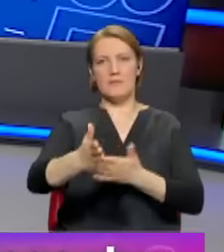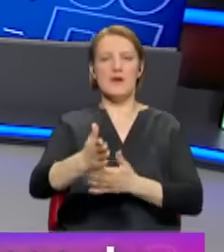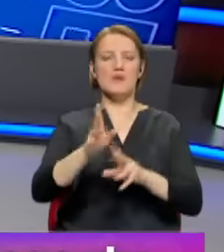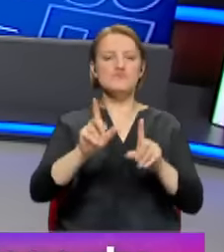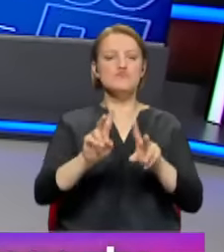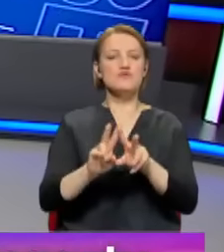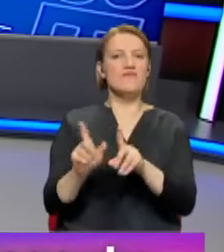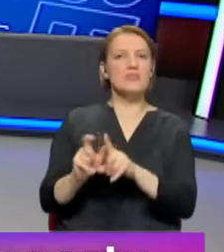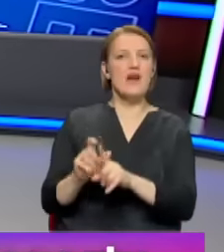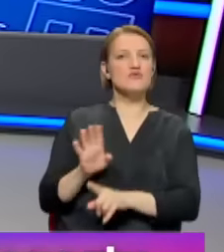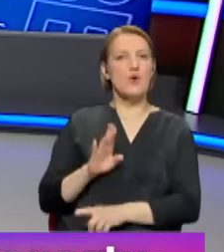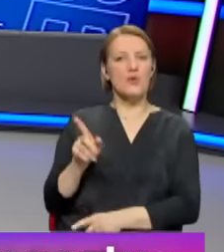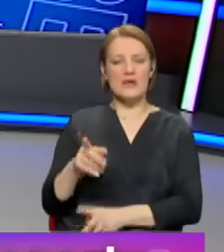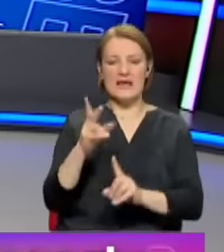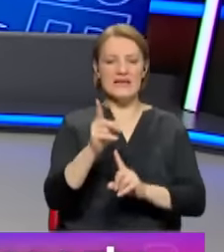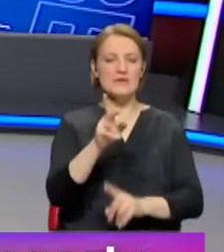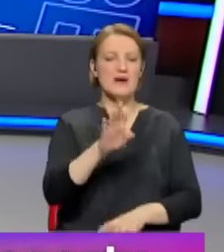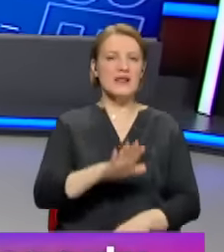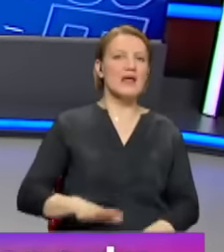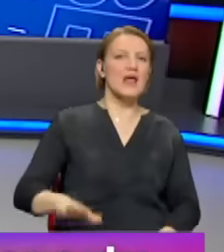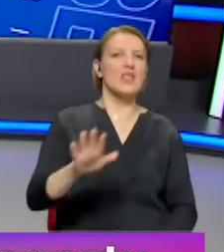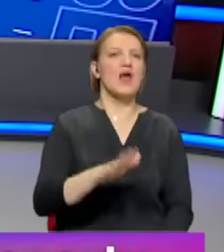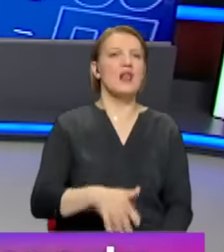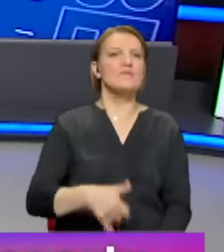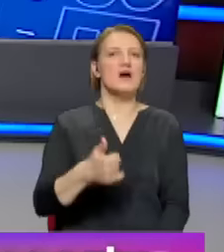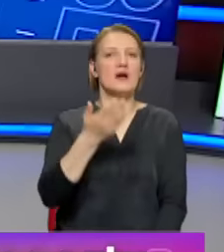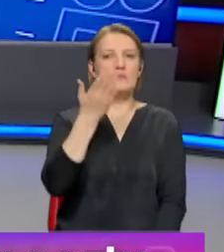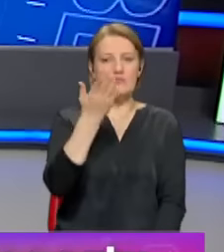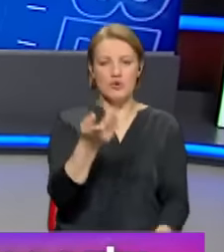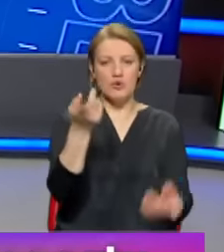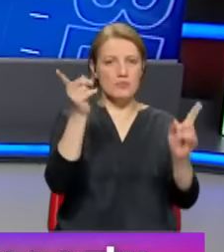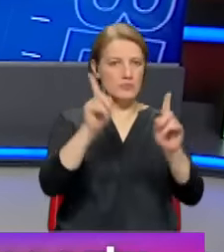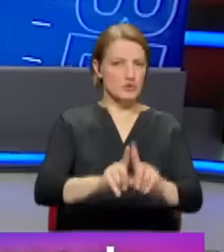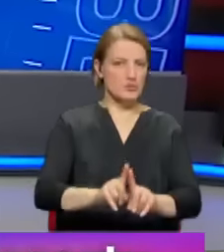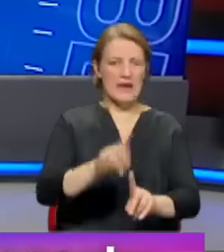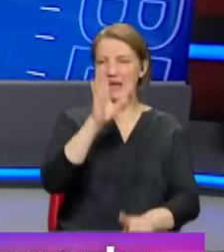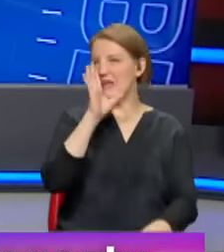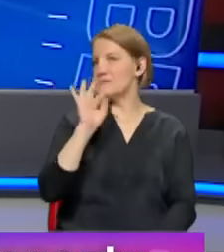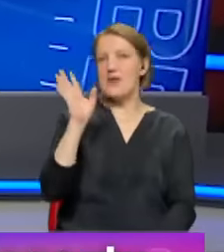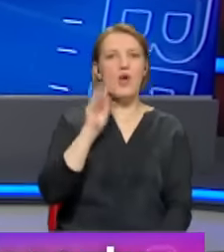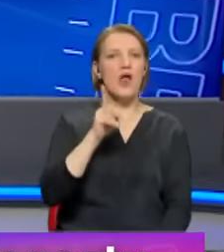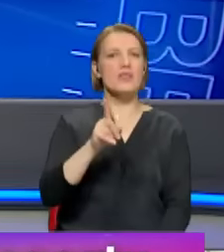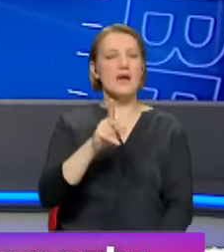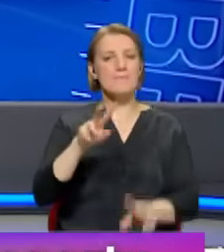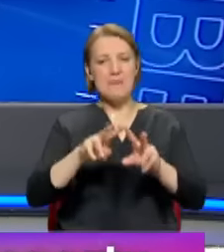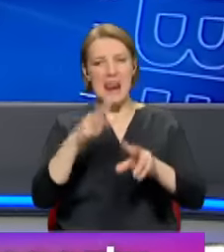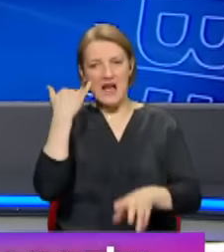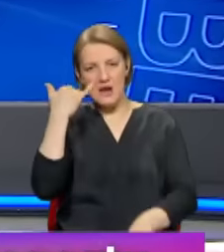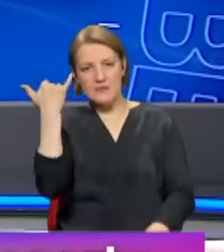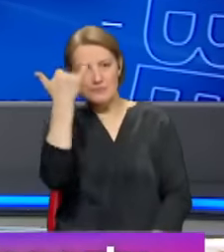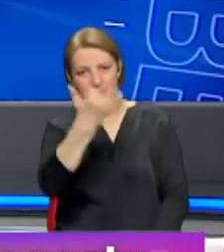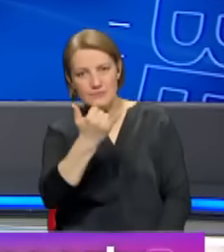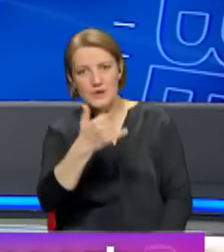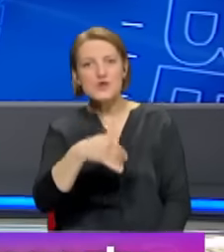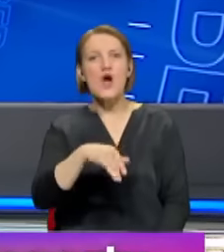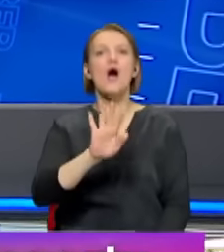Müsavat Dervişoğlu, İyi Parti'nin Genel Başkanı, bu buluşmayı kimden öğrendi? Meral Akşener'den mi